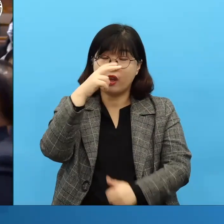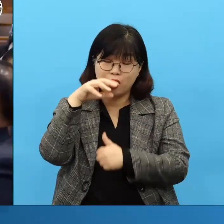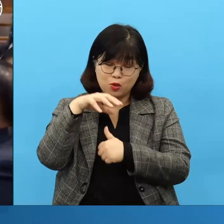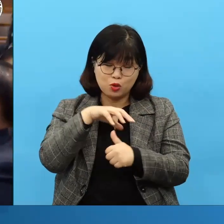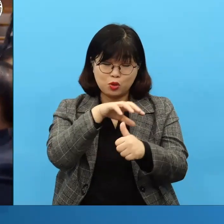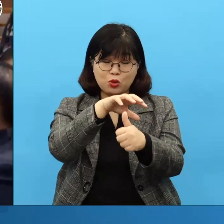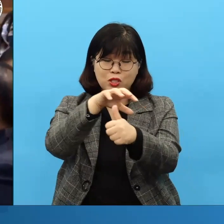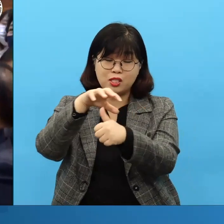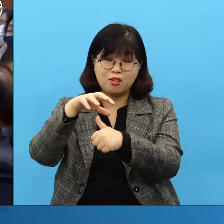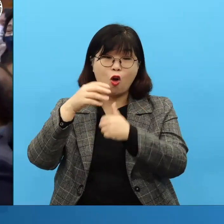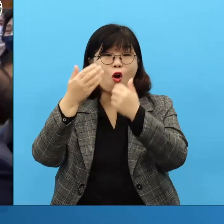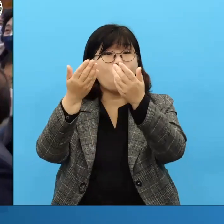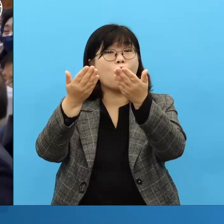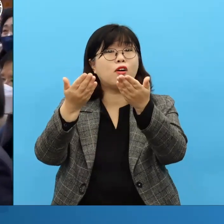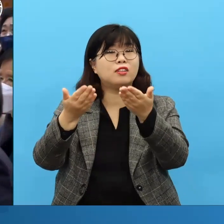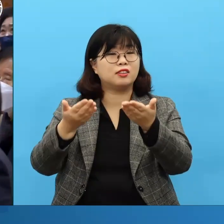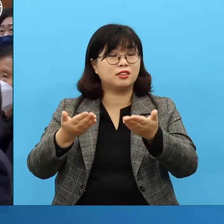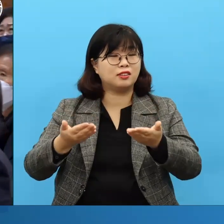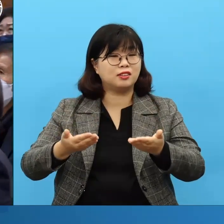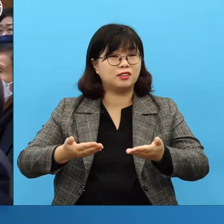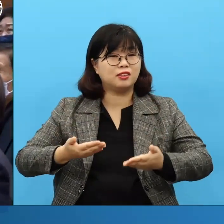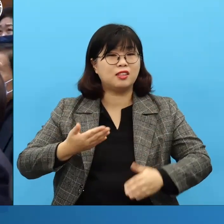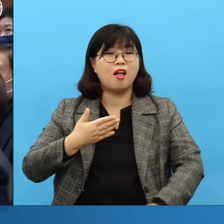보호해 주실 것을